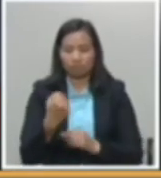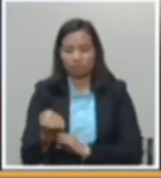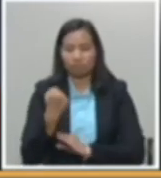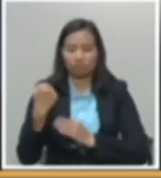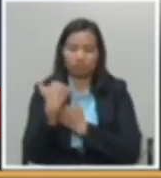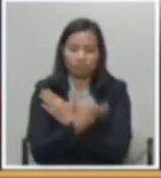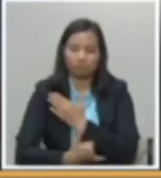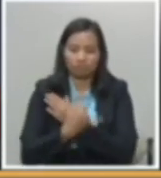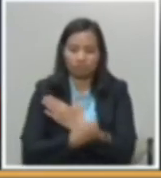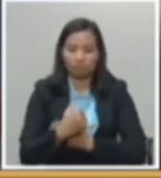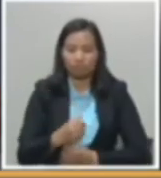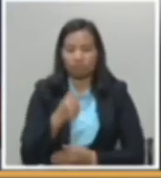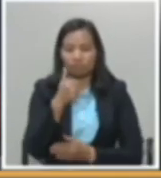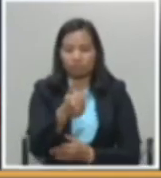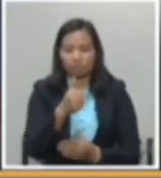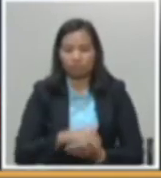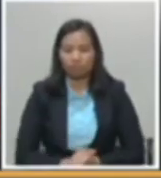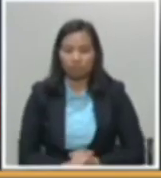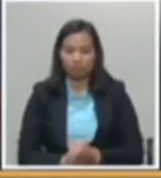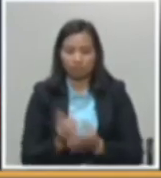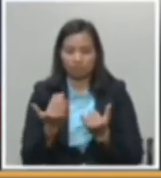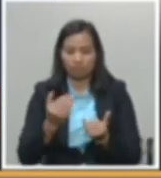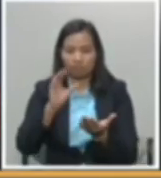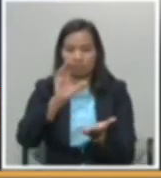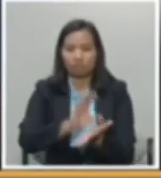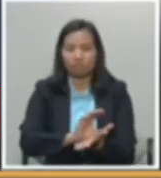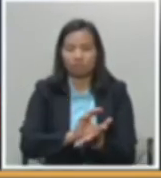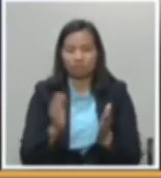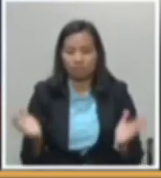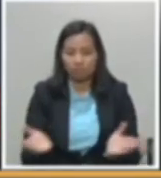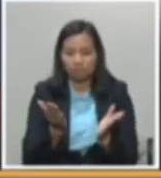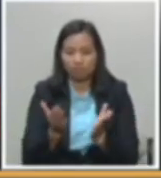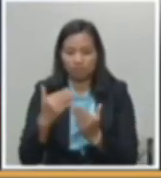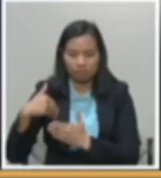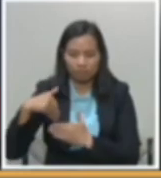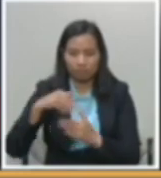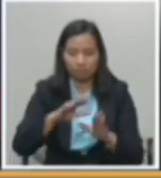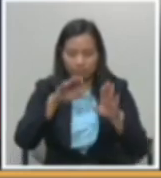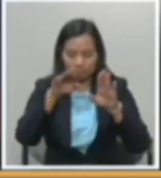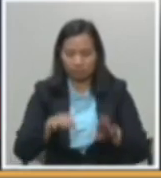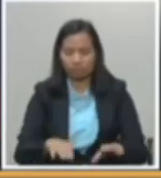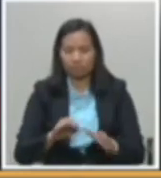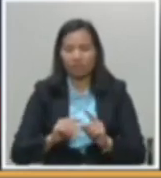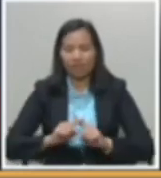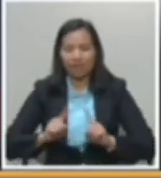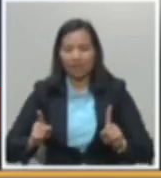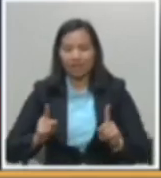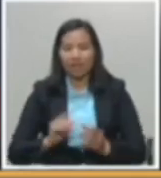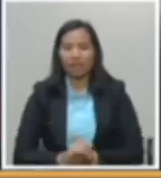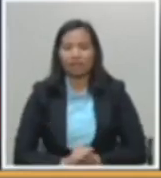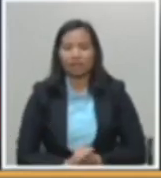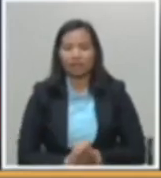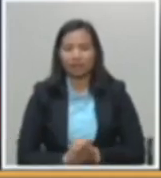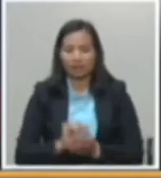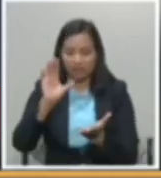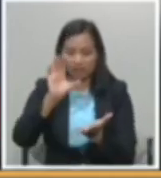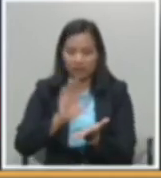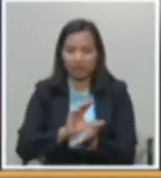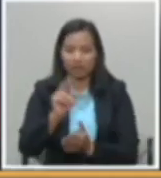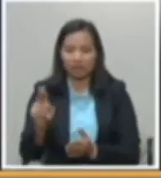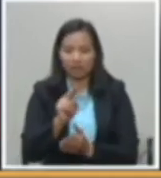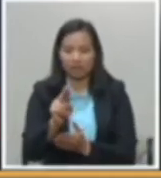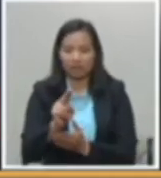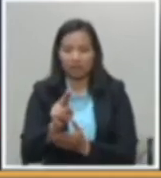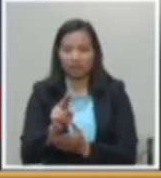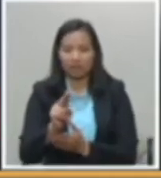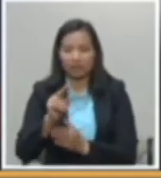าติได้ในขณะที่งบประมาณเพื่อส่งเสริมการส่งออกลดลงแต่ปรากฏว่ารัฐงบประมาณที่ใช้สำหรับการน